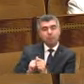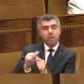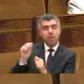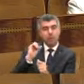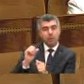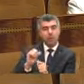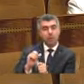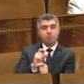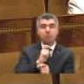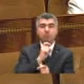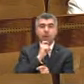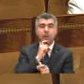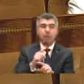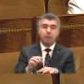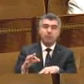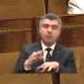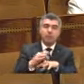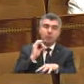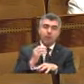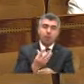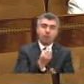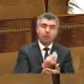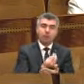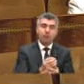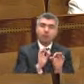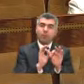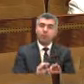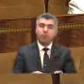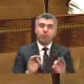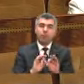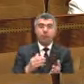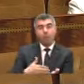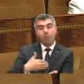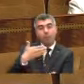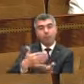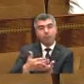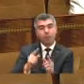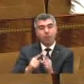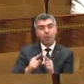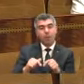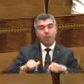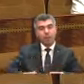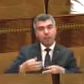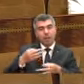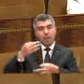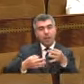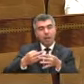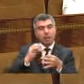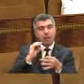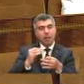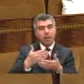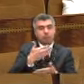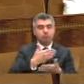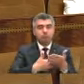بطفلها عند زواجها الثاني، توقف المشاريع المعلن عنها من طرف وزارتكم، خاصة النموذج المرجعي